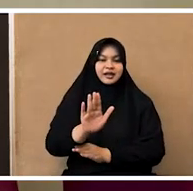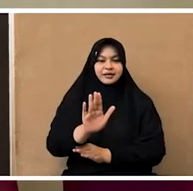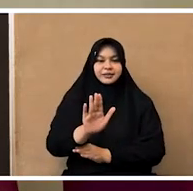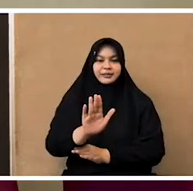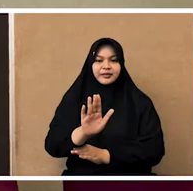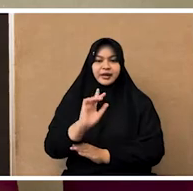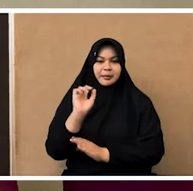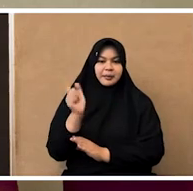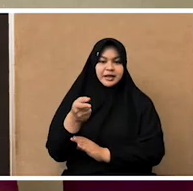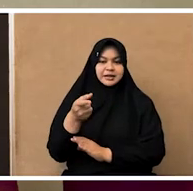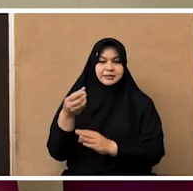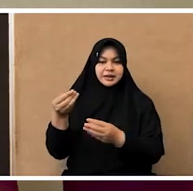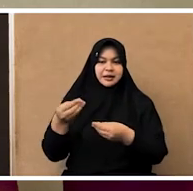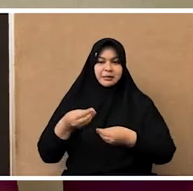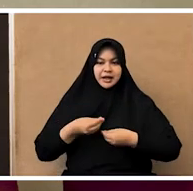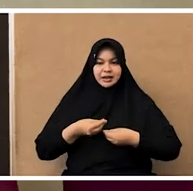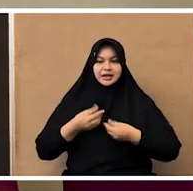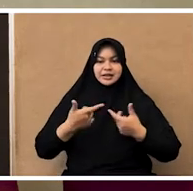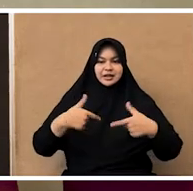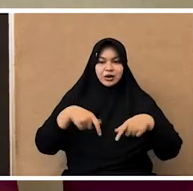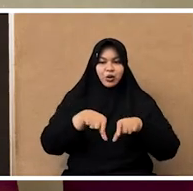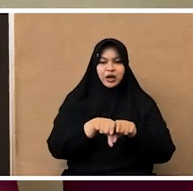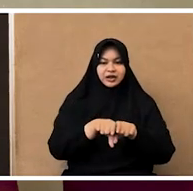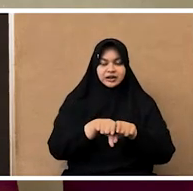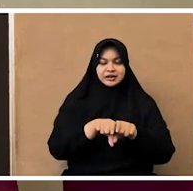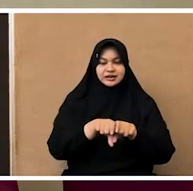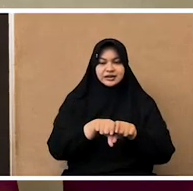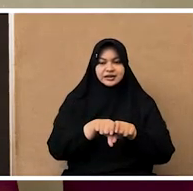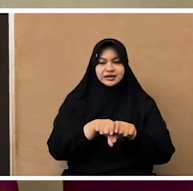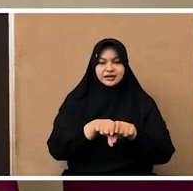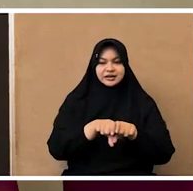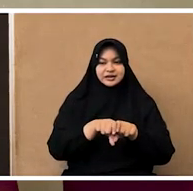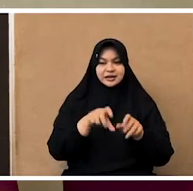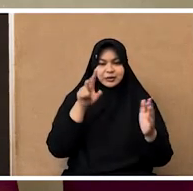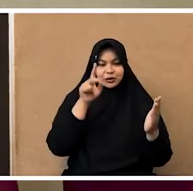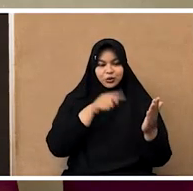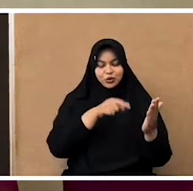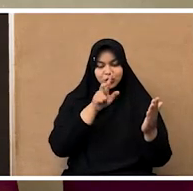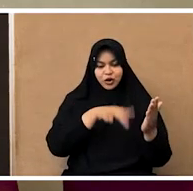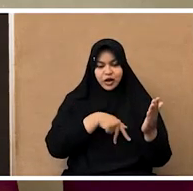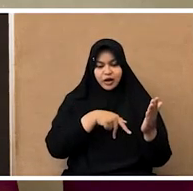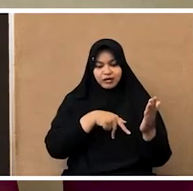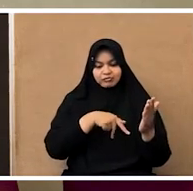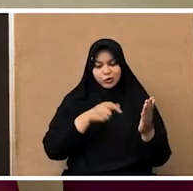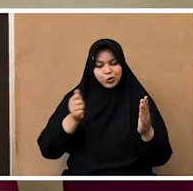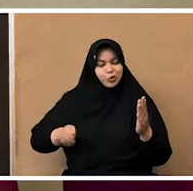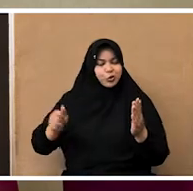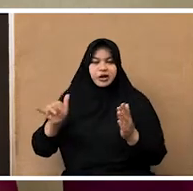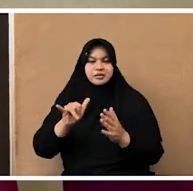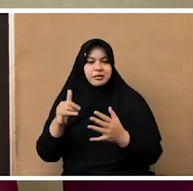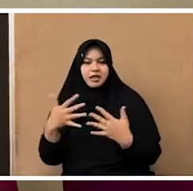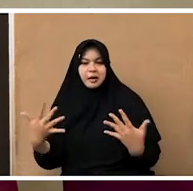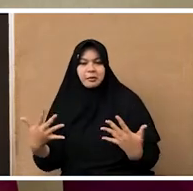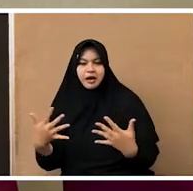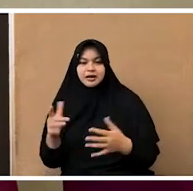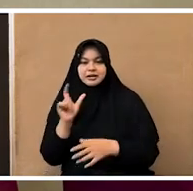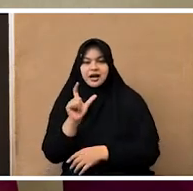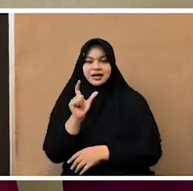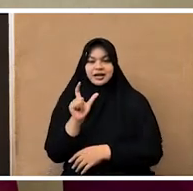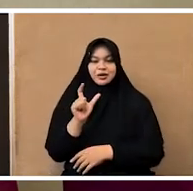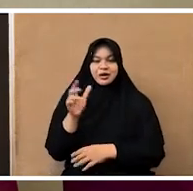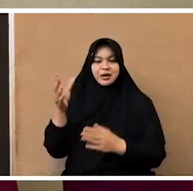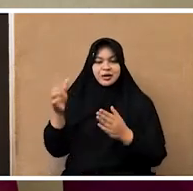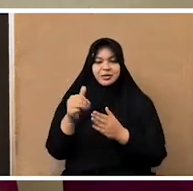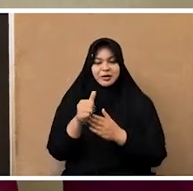pasti akan mendapatkan sesuai mendapatkan petunjuk gitu loh bentuk pemidanaannya itu seperti apa iya